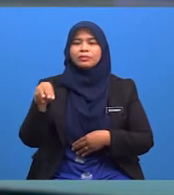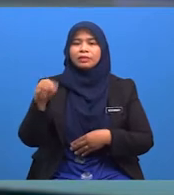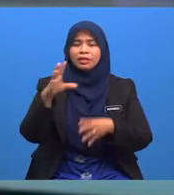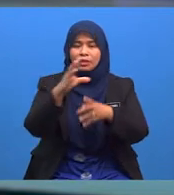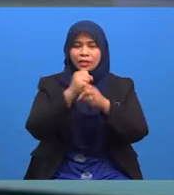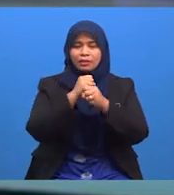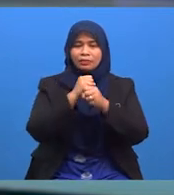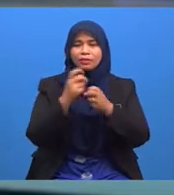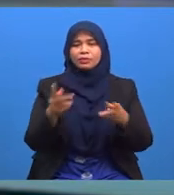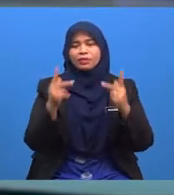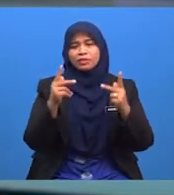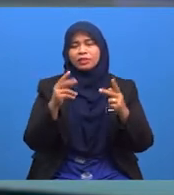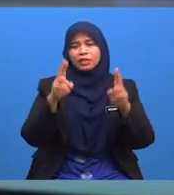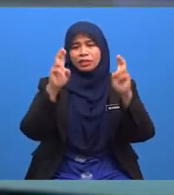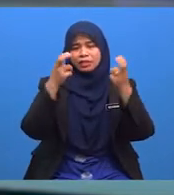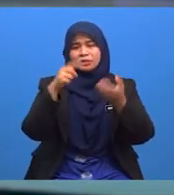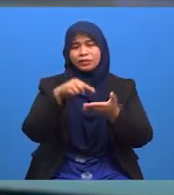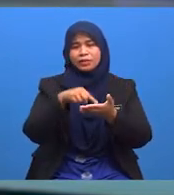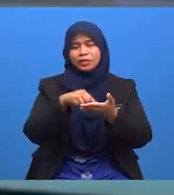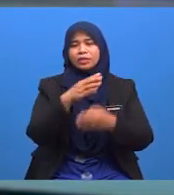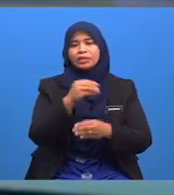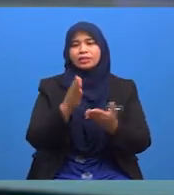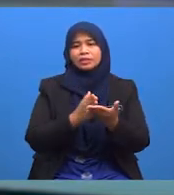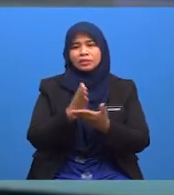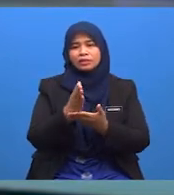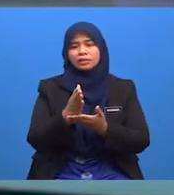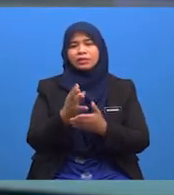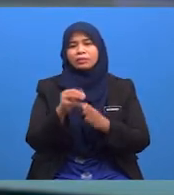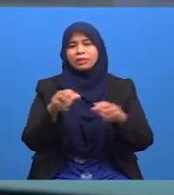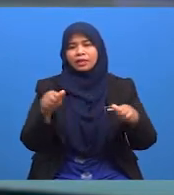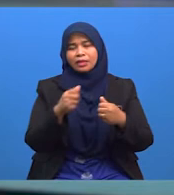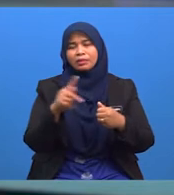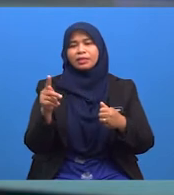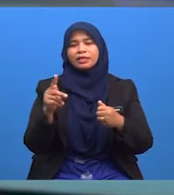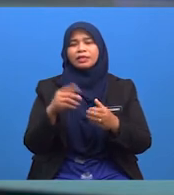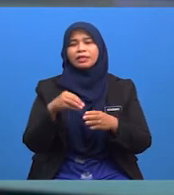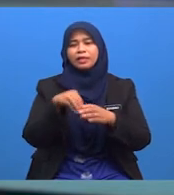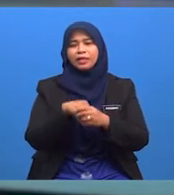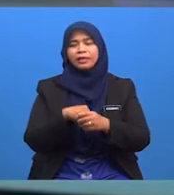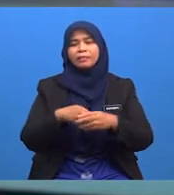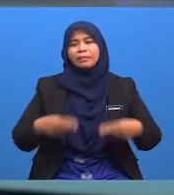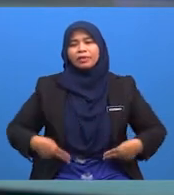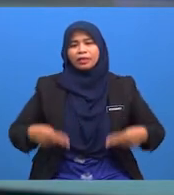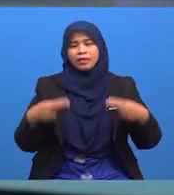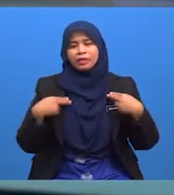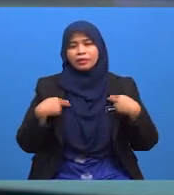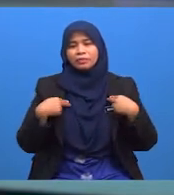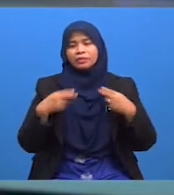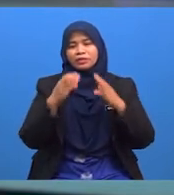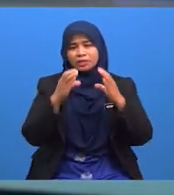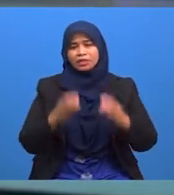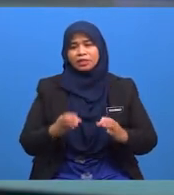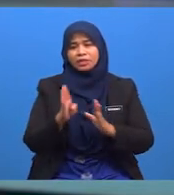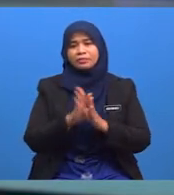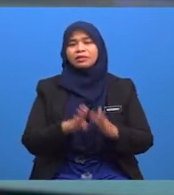murid-murid dapat menguasai topik ini dan seterusnya mengamalkannya dalam kehidupan